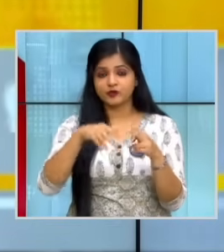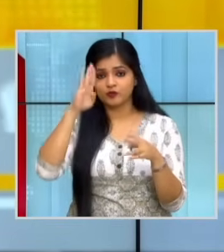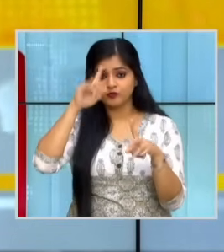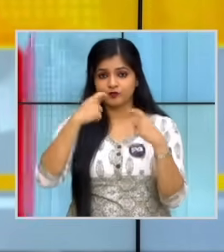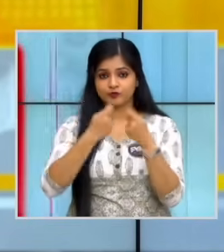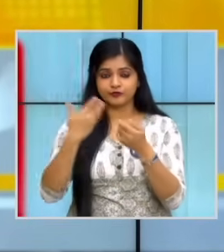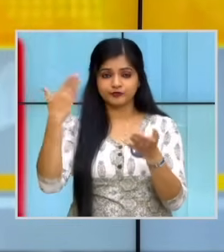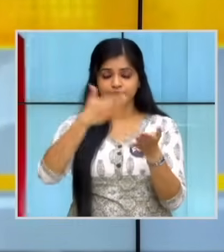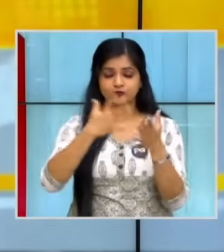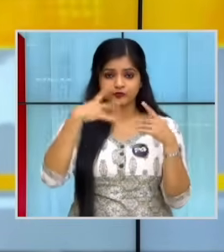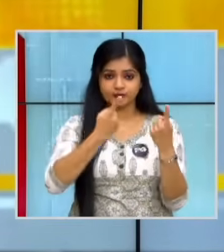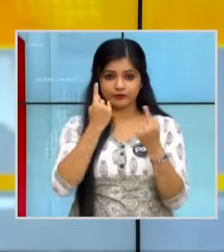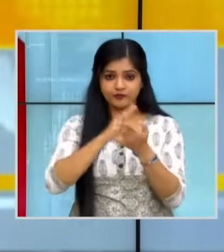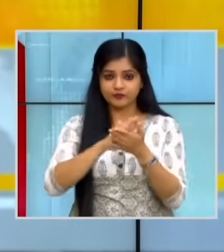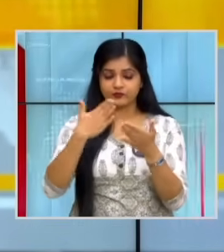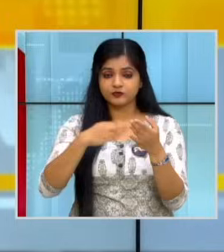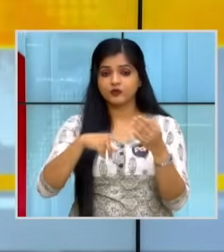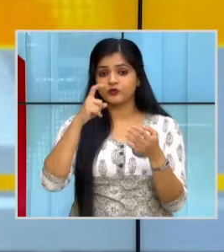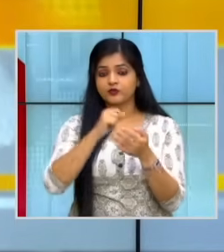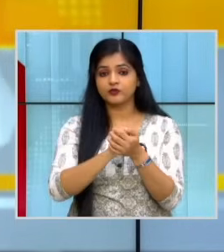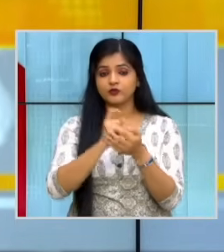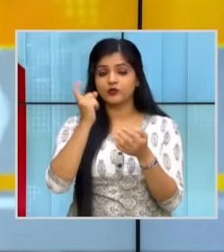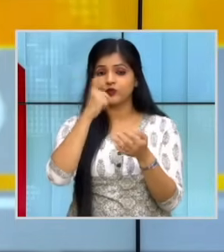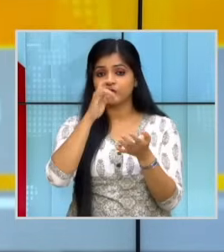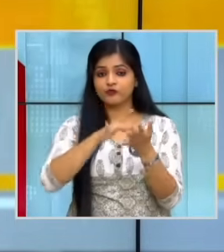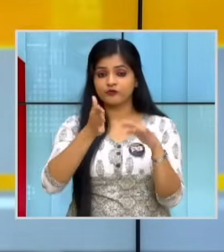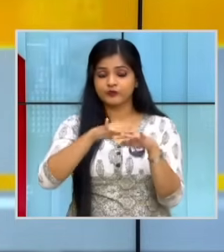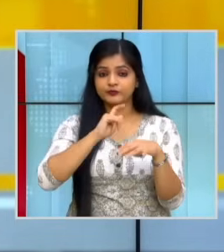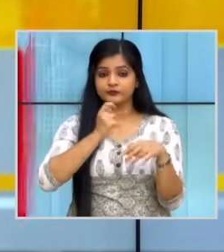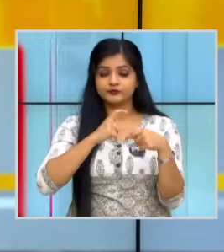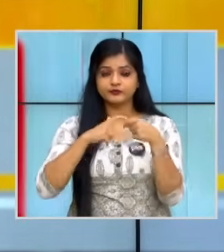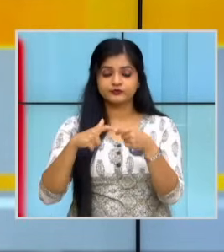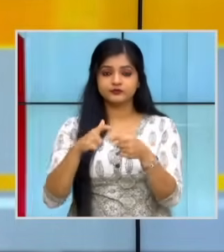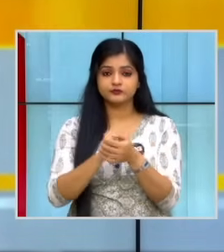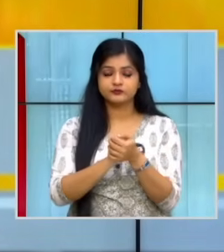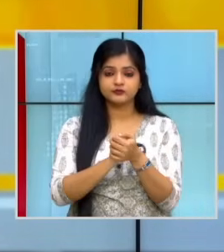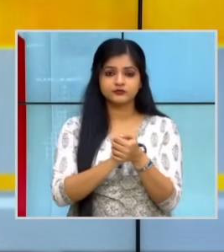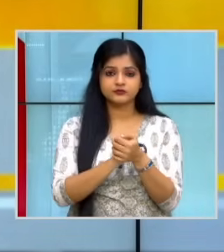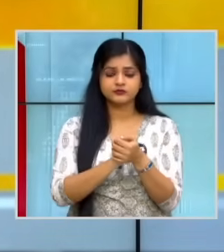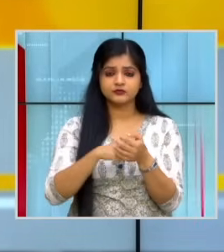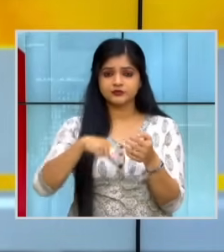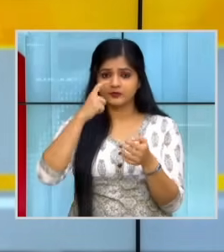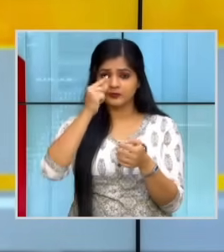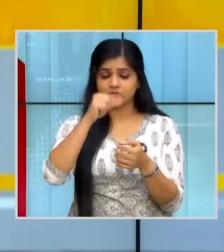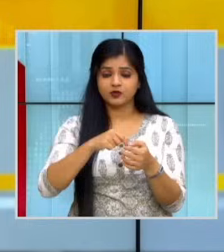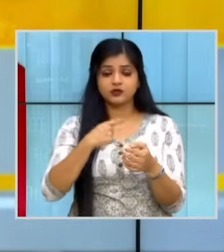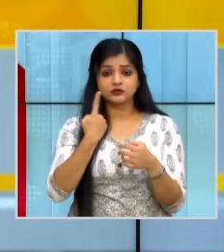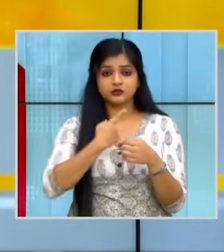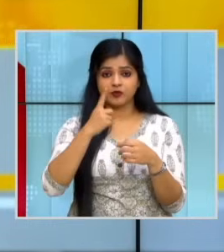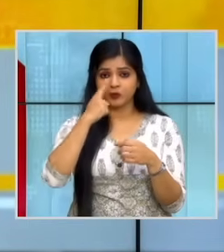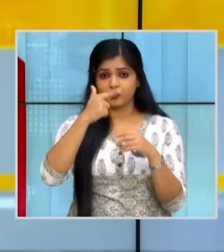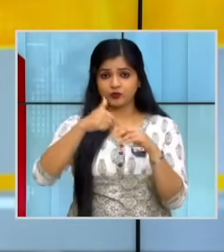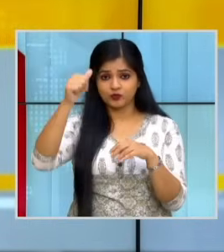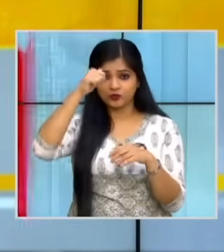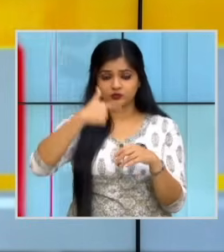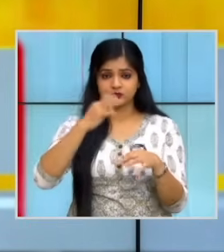നടപടികൾ പൂർത്തിയാക്കി. അഭിജിത്ത് മുഴക്കുന്ന് കോഴിക്കോട് നിന്ന് ചേരുന്നുണ്ട്. അഭിജിത്ത്, യുവതി തീ കൊളുത്തി മരിച്ച